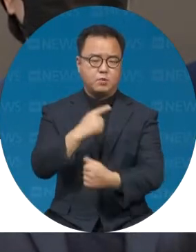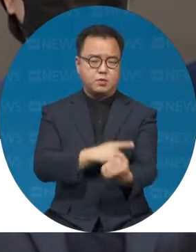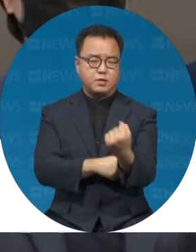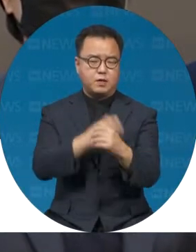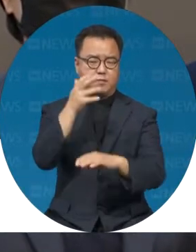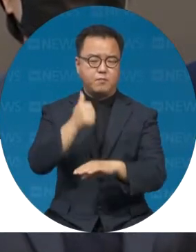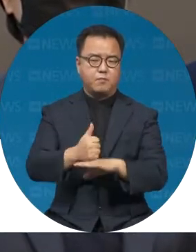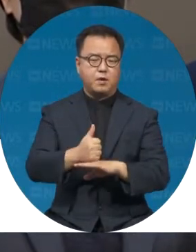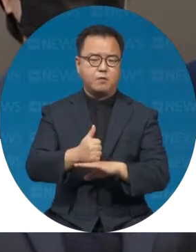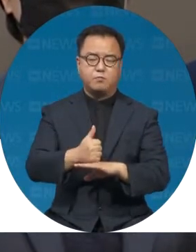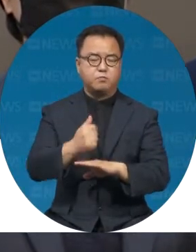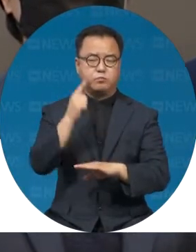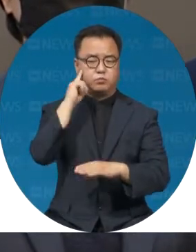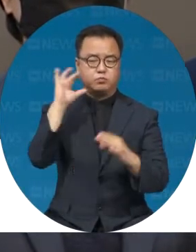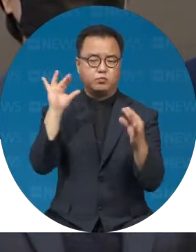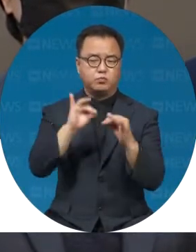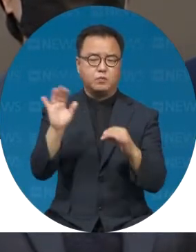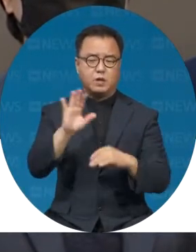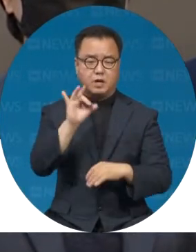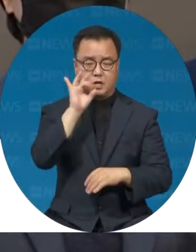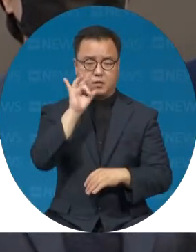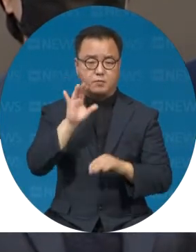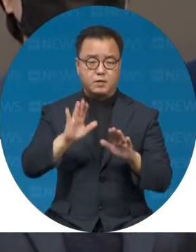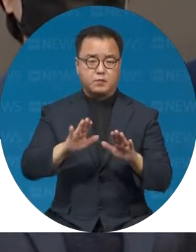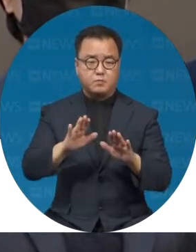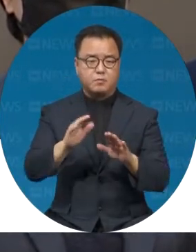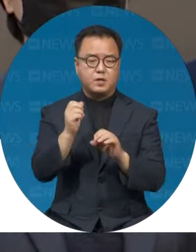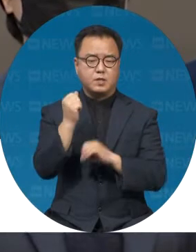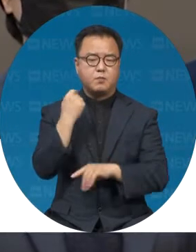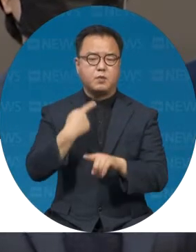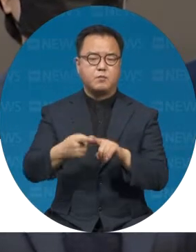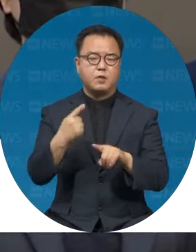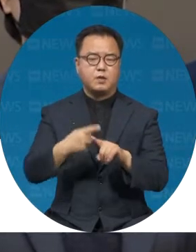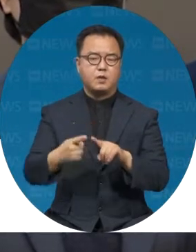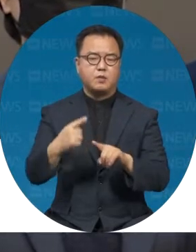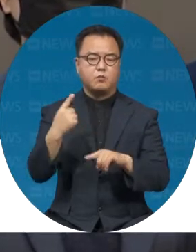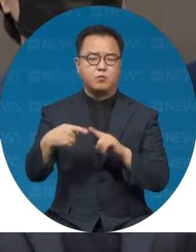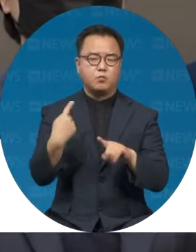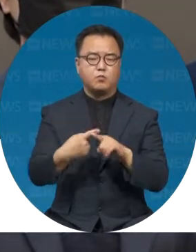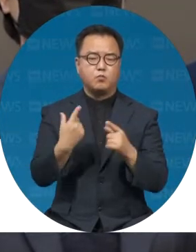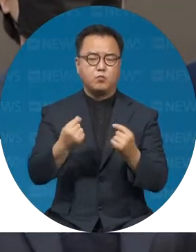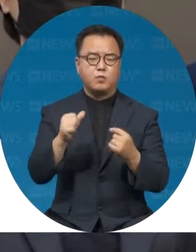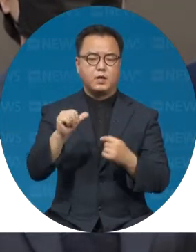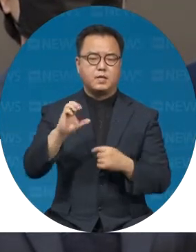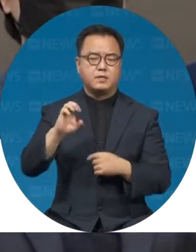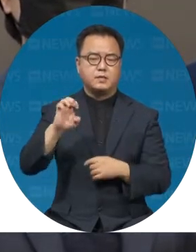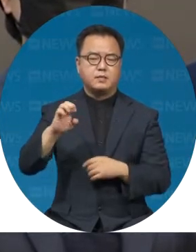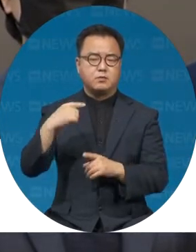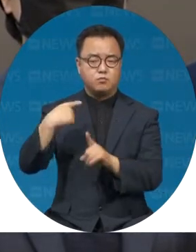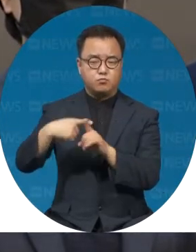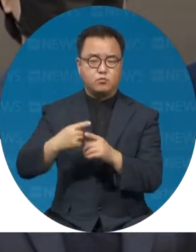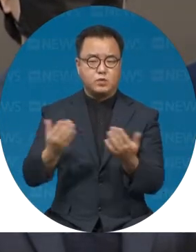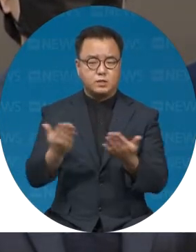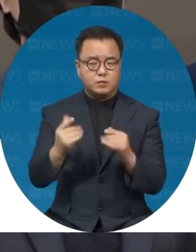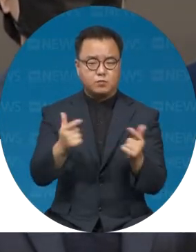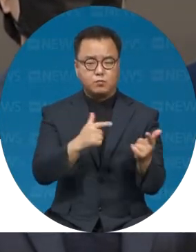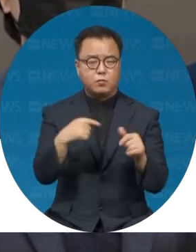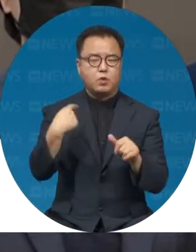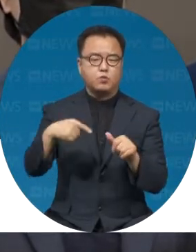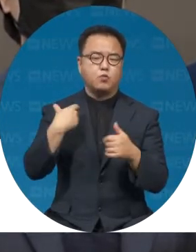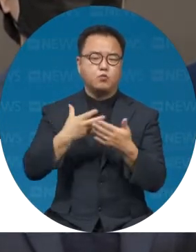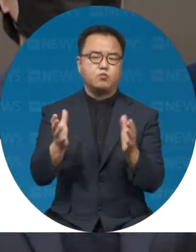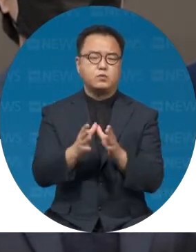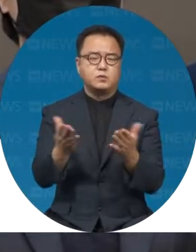없습니다 이번 지번 역량 평가에 거의 동일한 기준에 에이스 플러스 사업 등 각종 교육부 사업 선정과 평가 에서